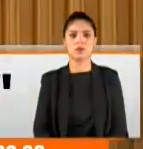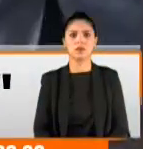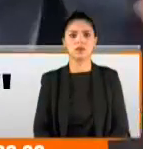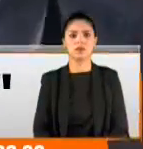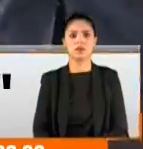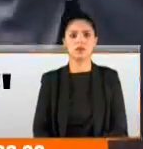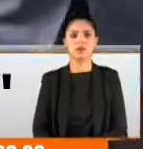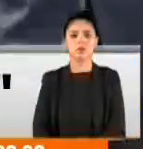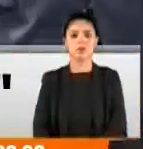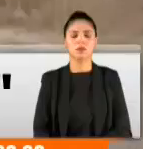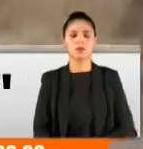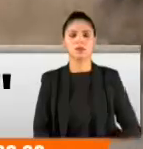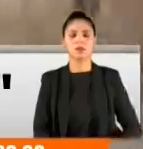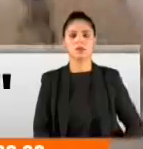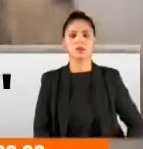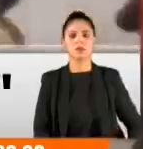peşindedir.